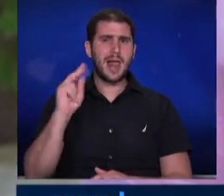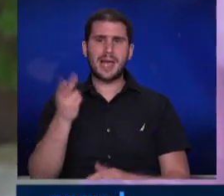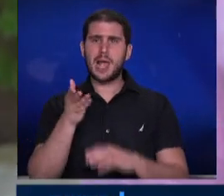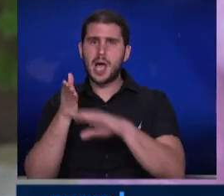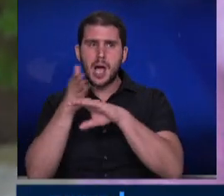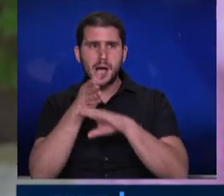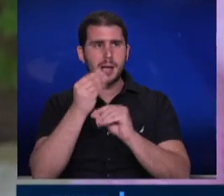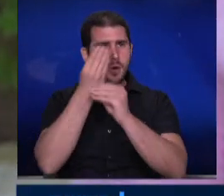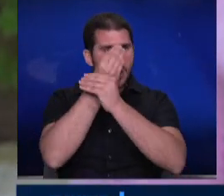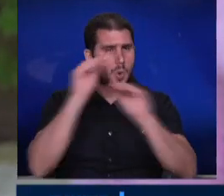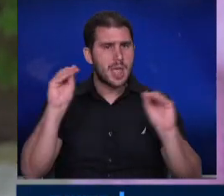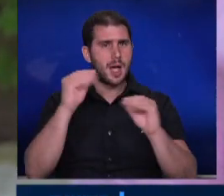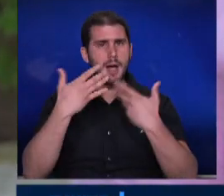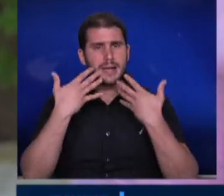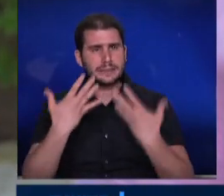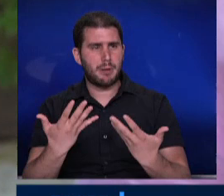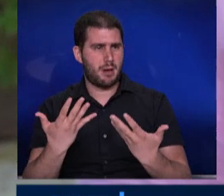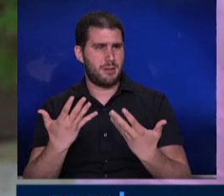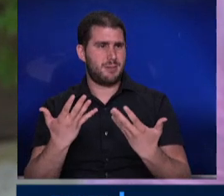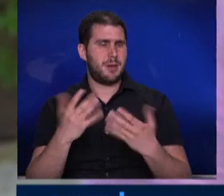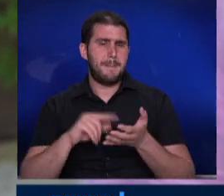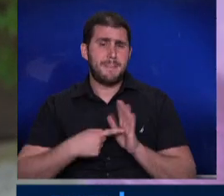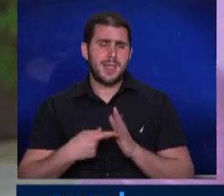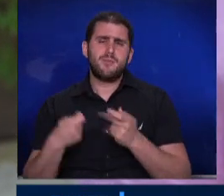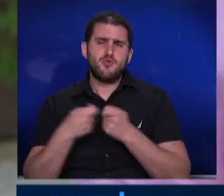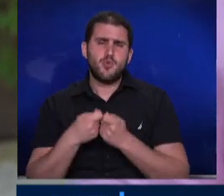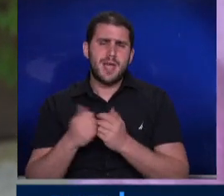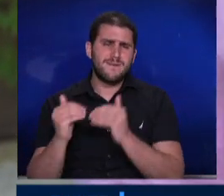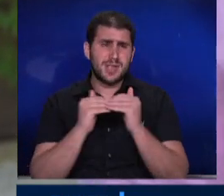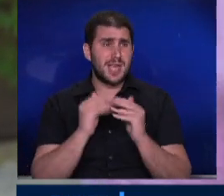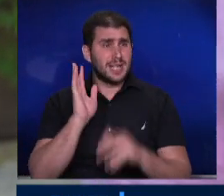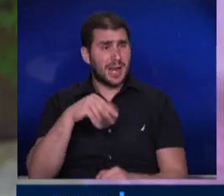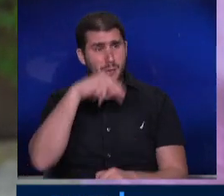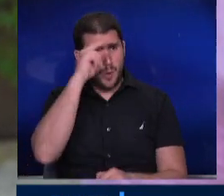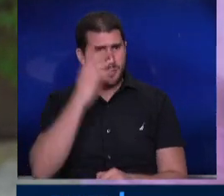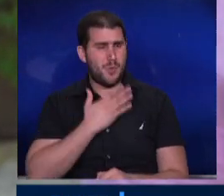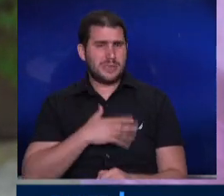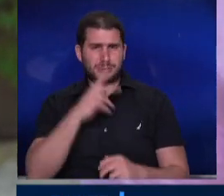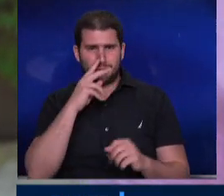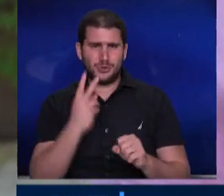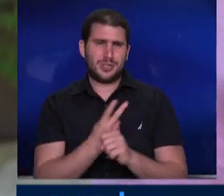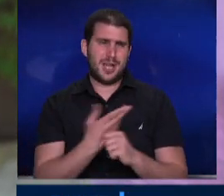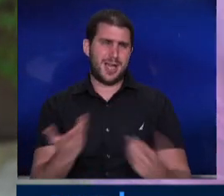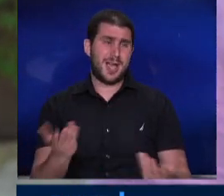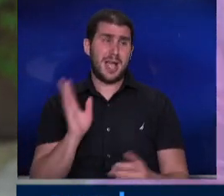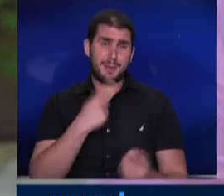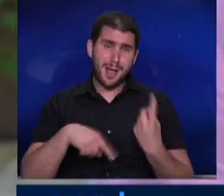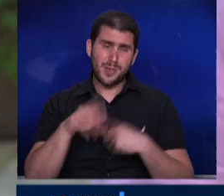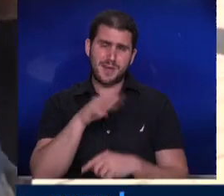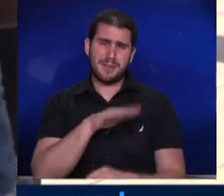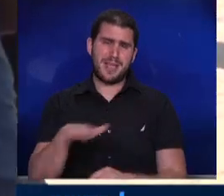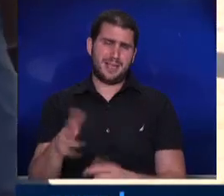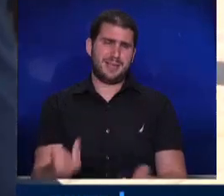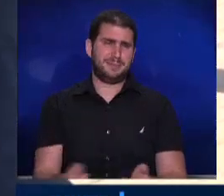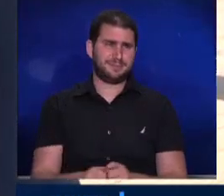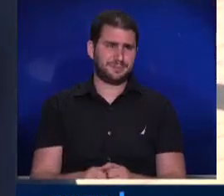עם הודעה, עם הסבר, עם המטרה המשותפת. הרי גם ההורים רוצים את השגרה הזאת, וגם אנחנו, וגם הילדים.